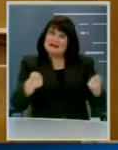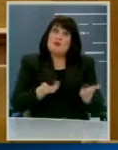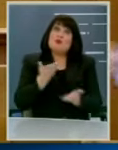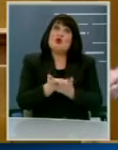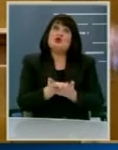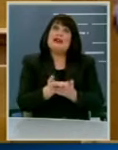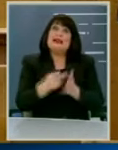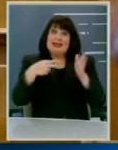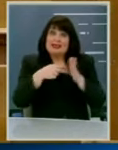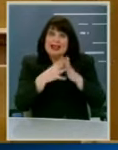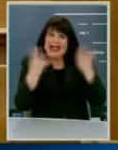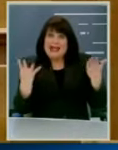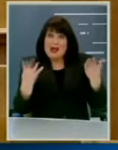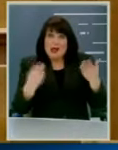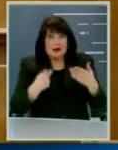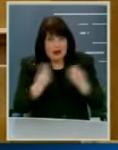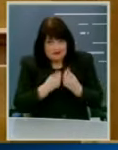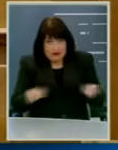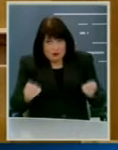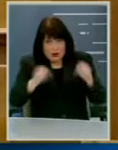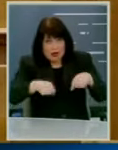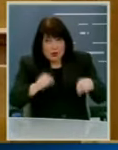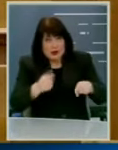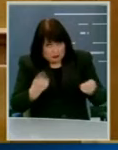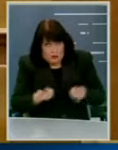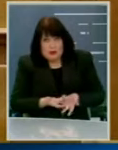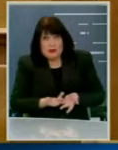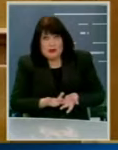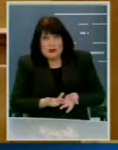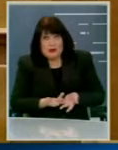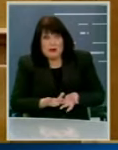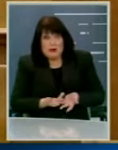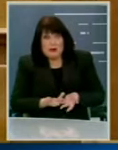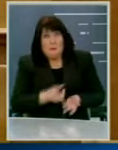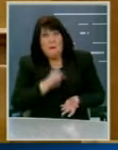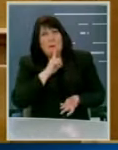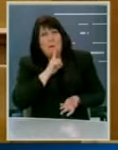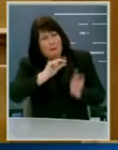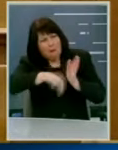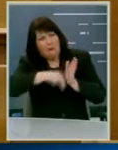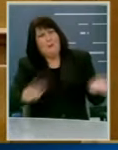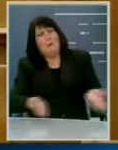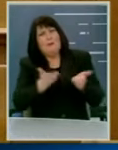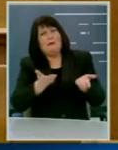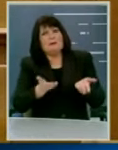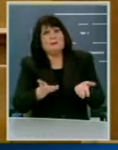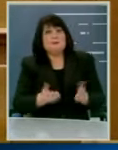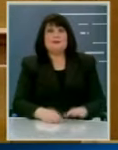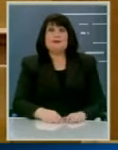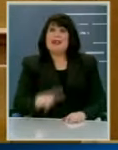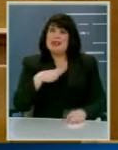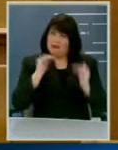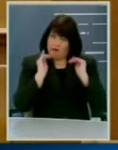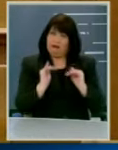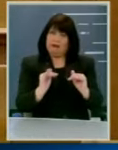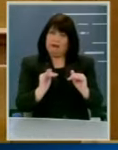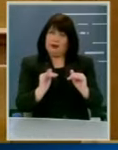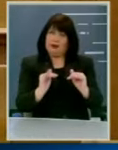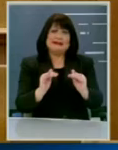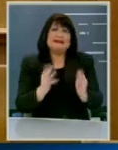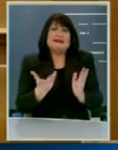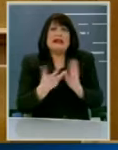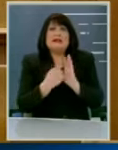για το 19 να τα εφαρμόσουμε, ναι ή όχι? Θέλετε να συνεχιστεί στην χώρα το καθεστώς